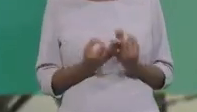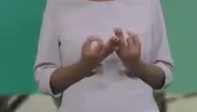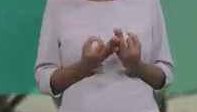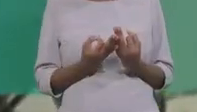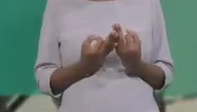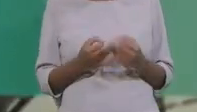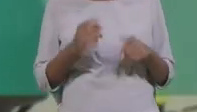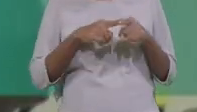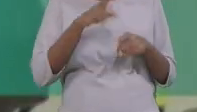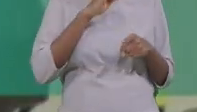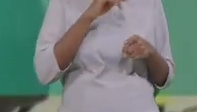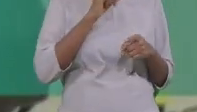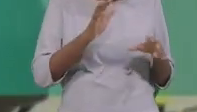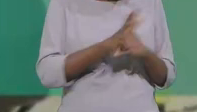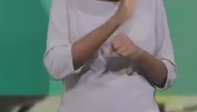famille.